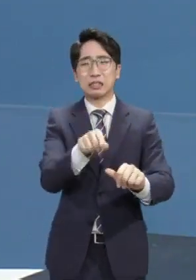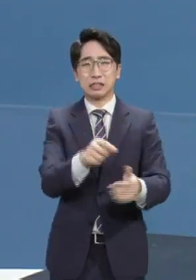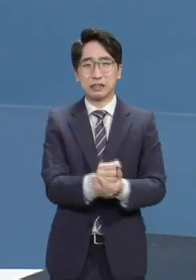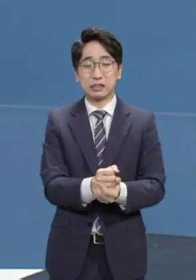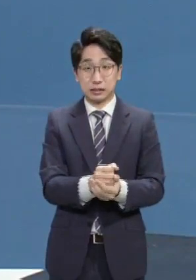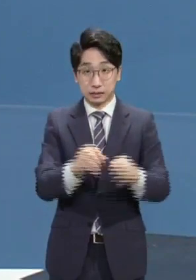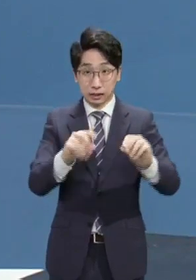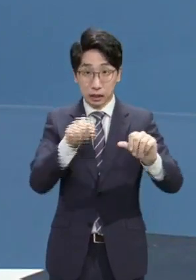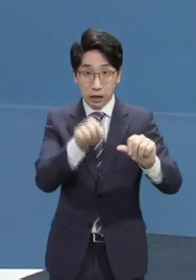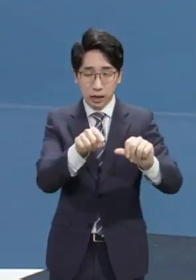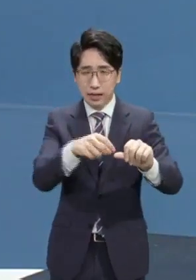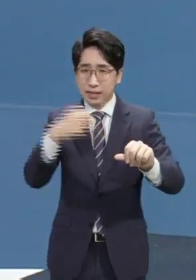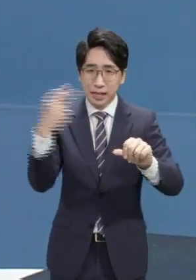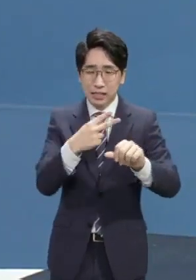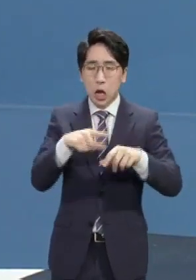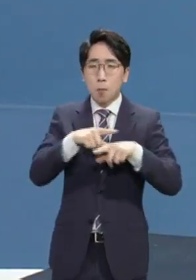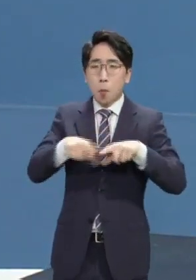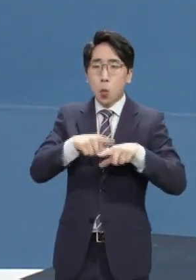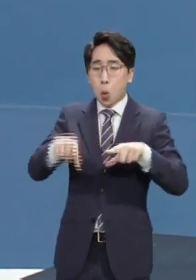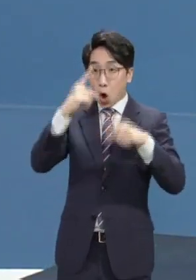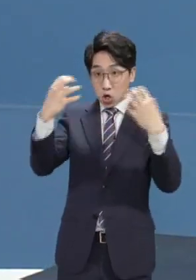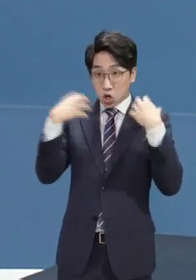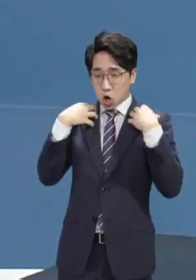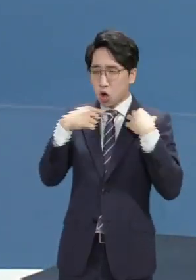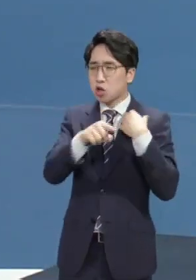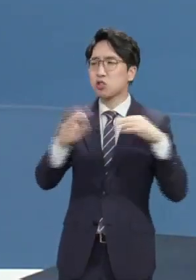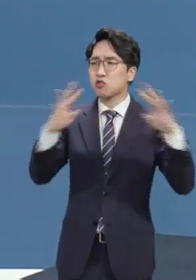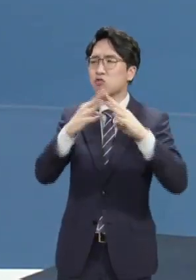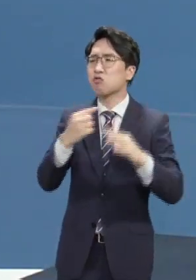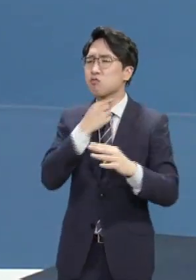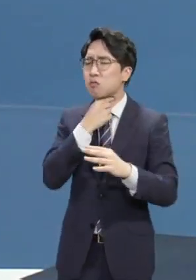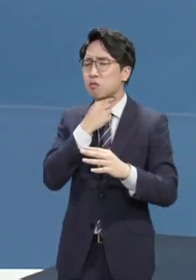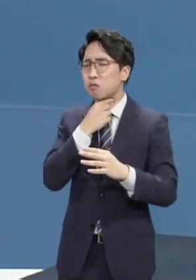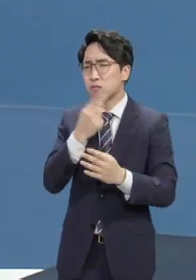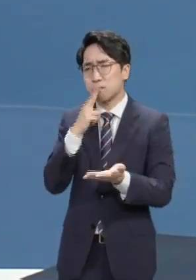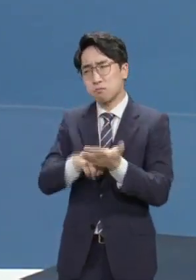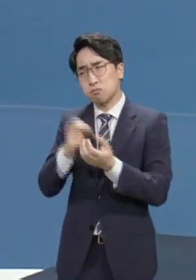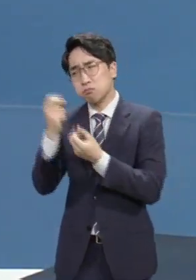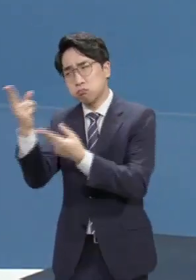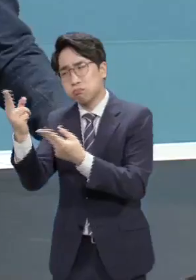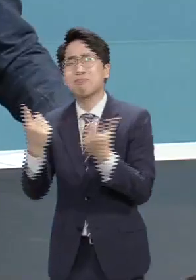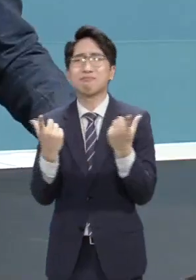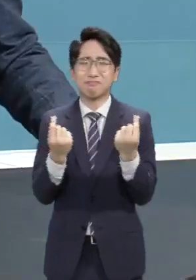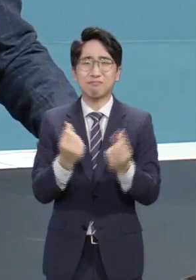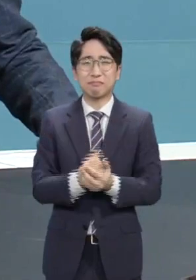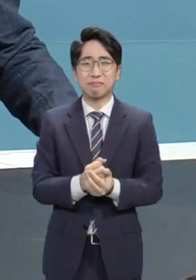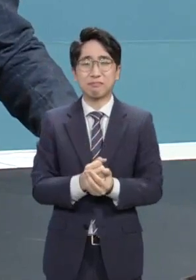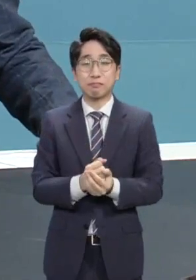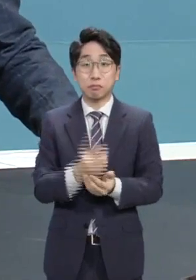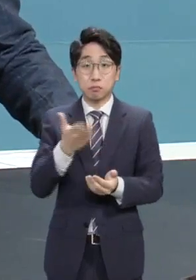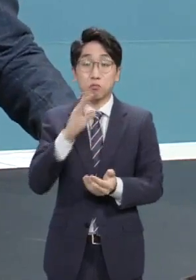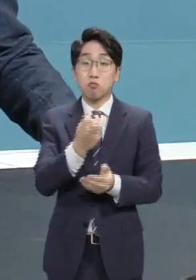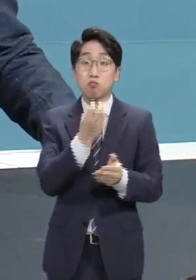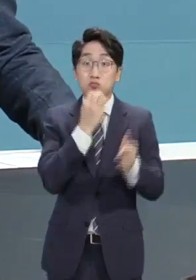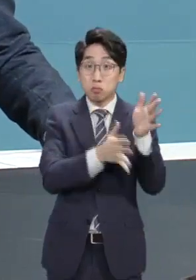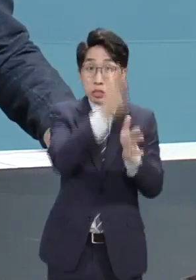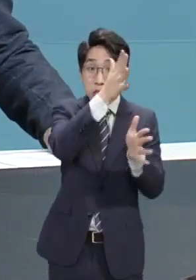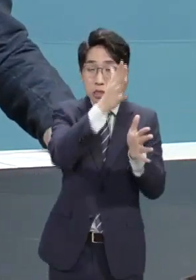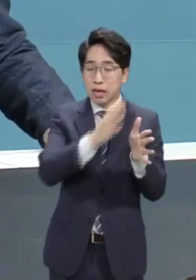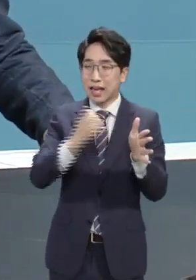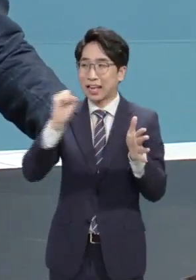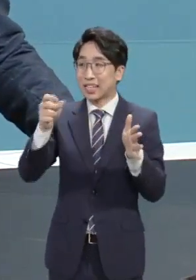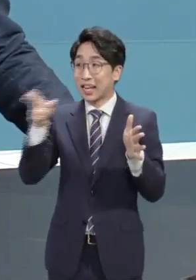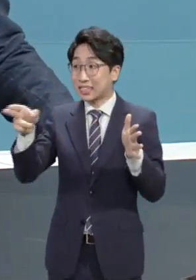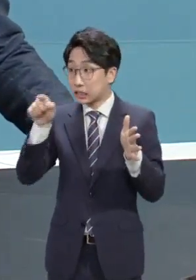유치하는데 다시 한번 보 전작을 내민 상태입니다 음 근데 서울 슈가 더 csh 언트 팔지 말라 이렇게